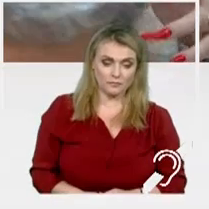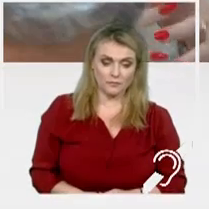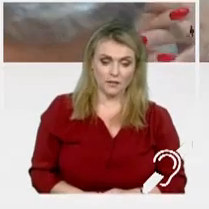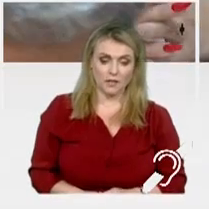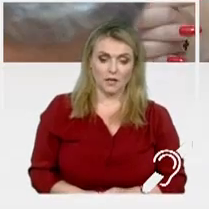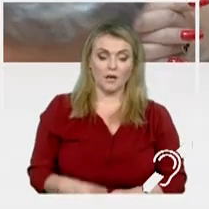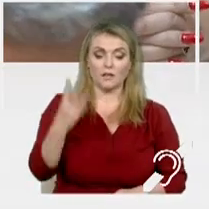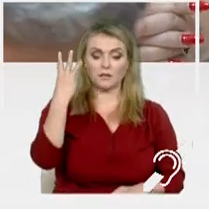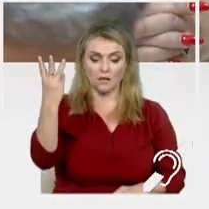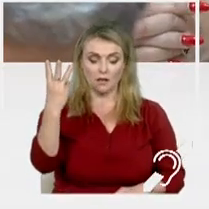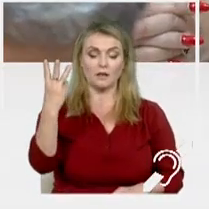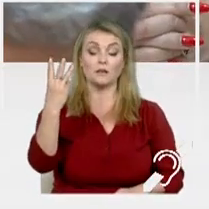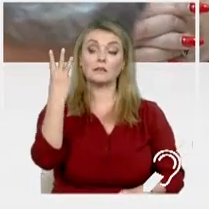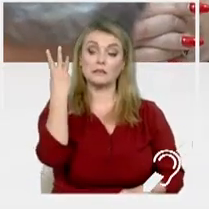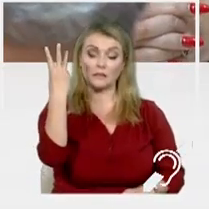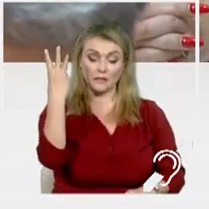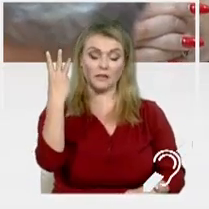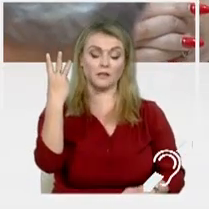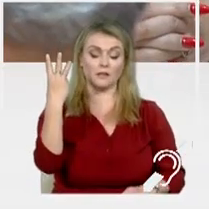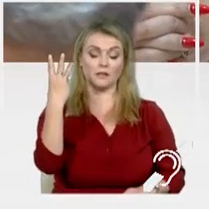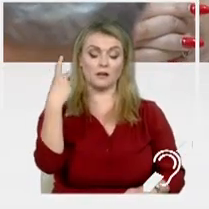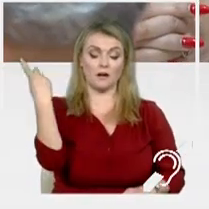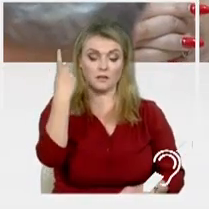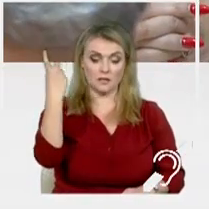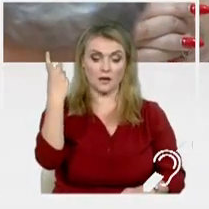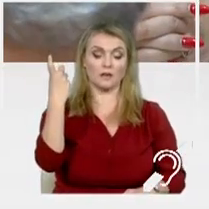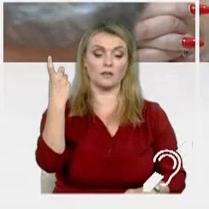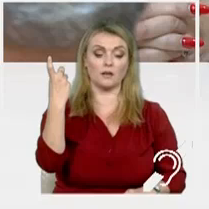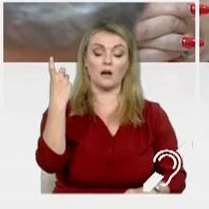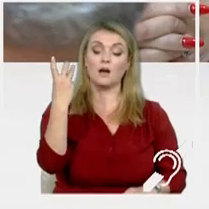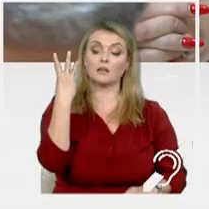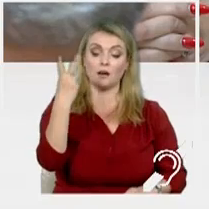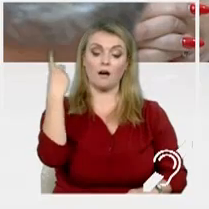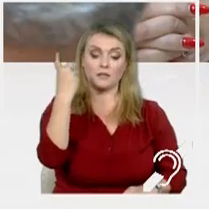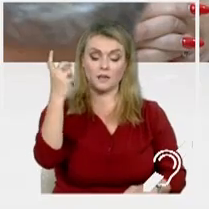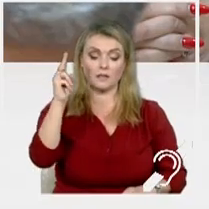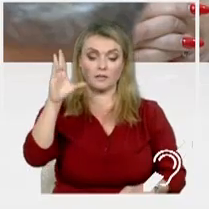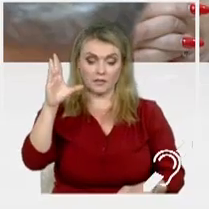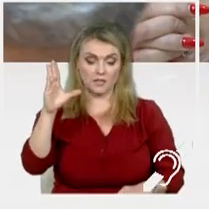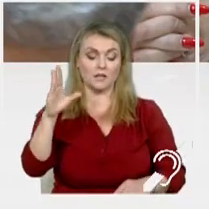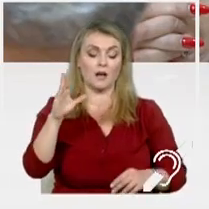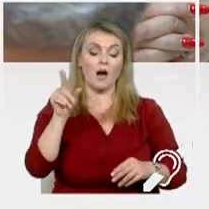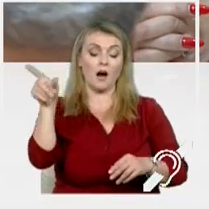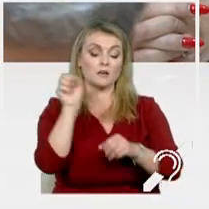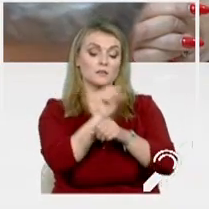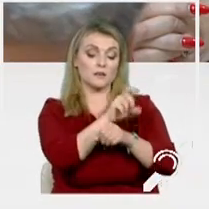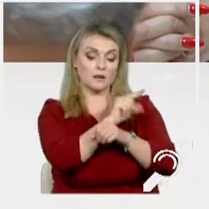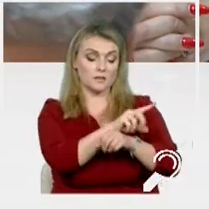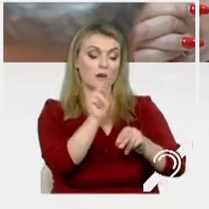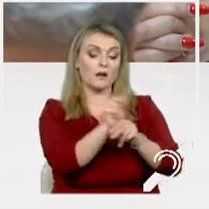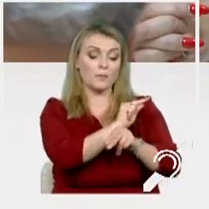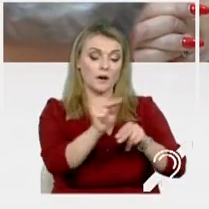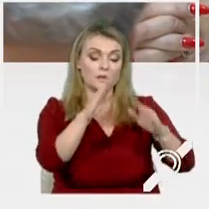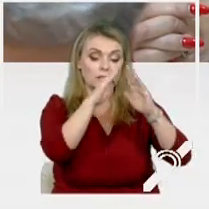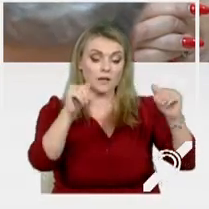3 proprietari de apartamente din bloc au comandat niște lucrări de reparație la acoperiș. Lucrările